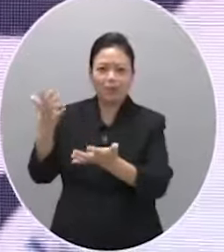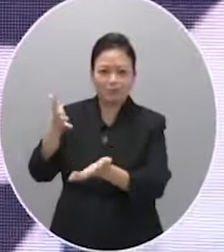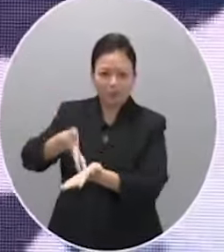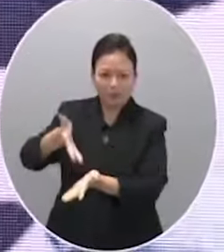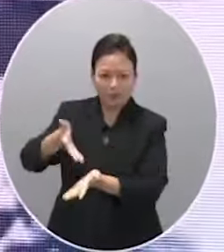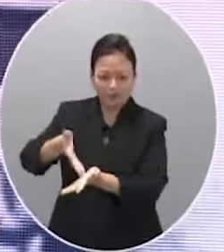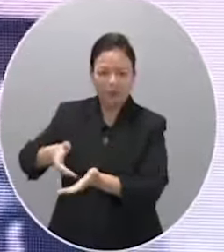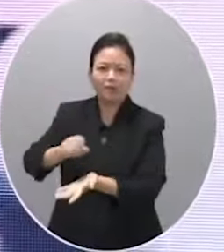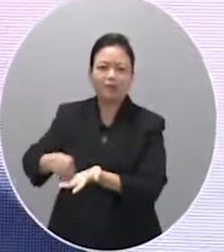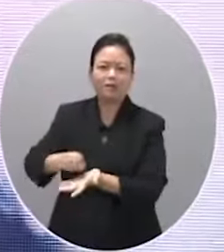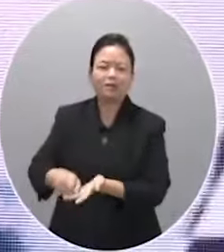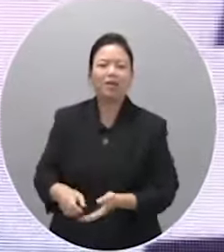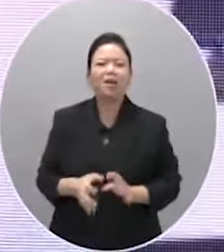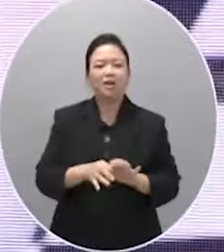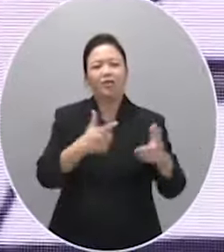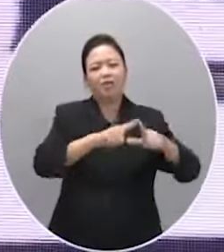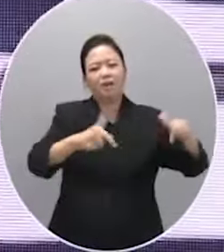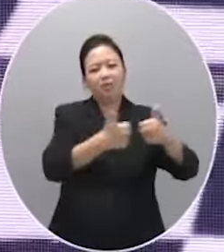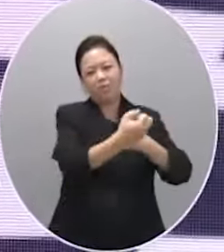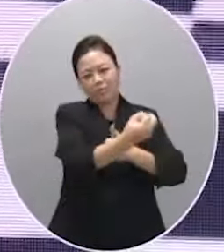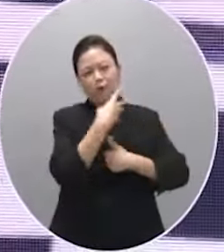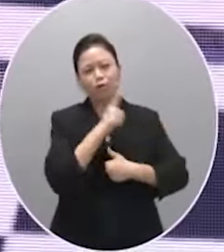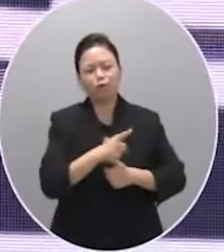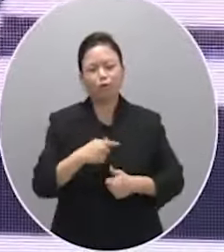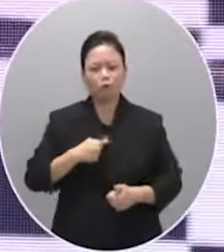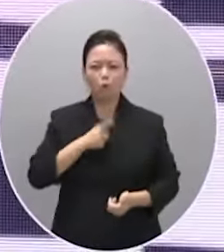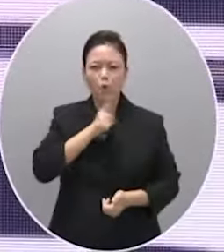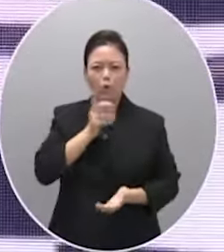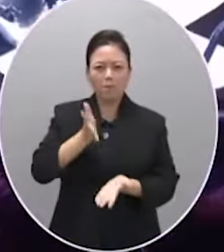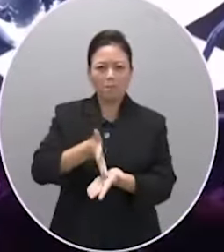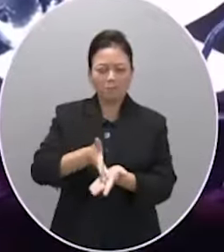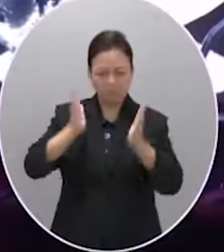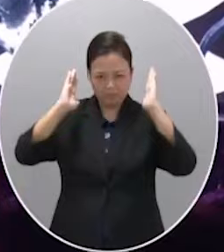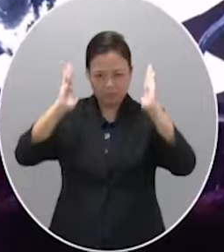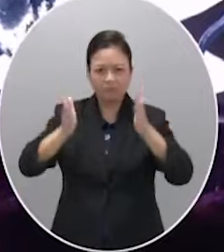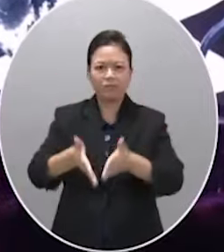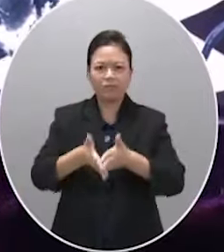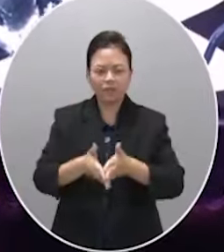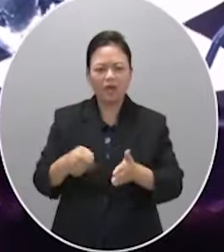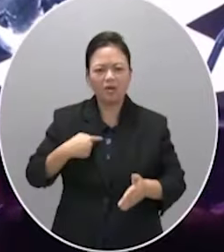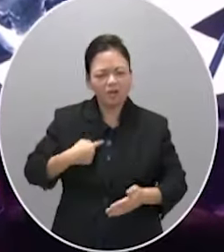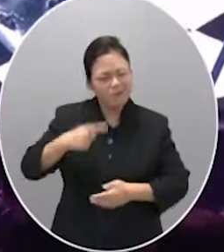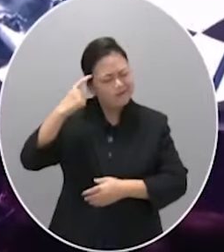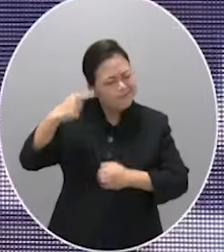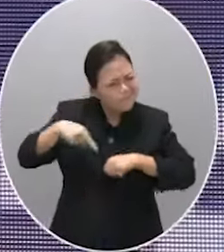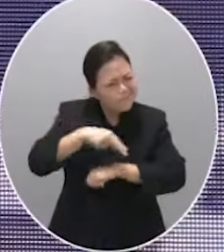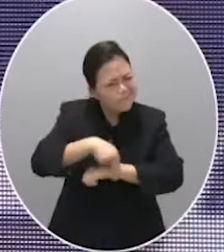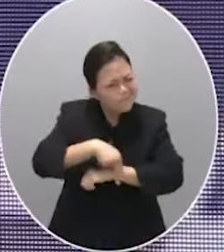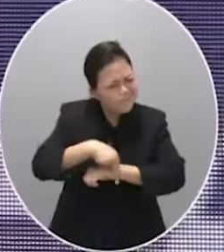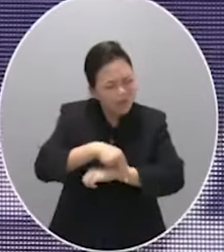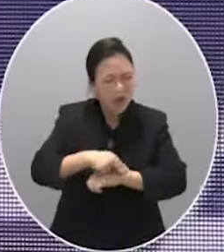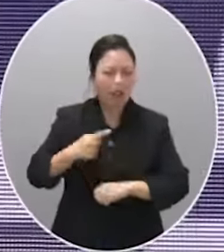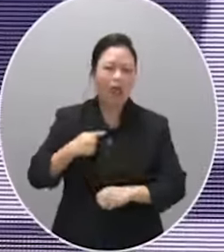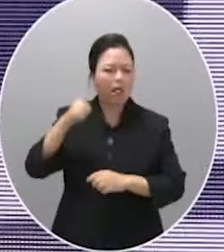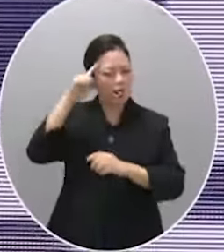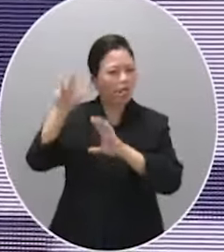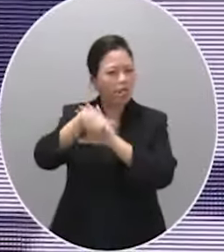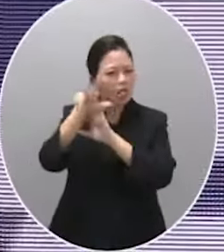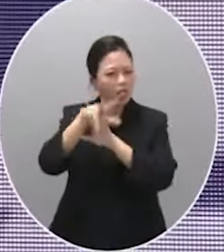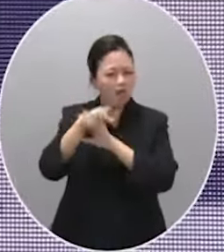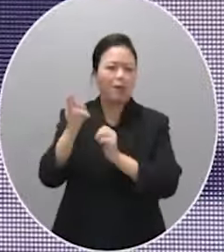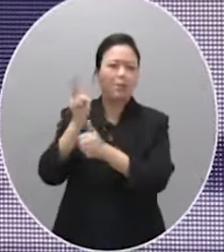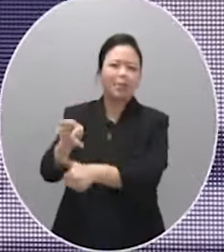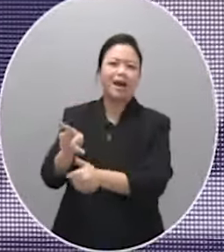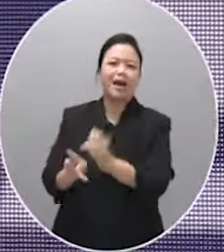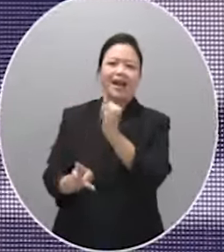因为大会希望我用一个稳重的方式开场，那我这个最佳作词人文思枯竭写不出来，所以我就拜托这个 AI 来鬼